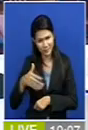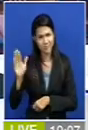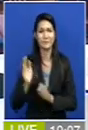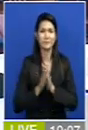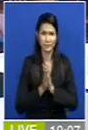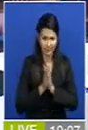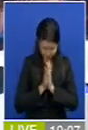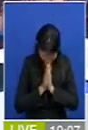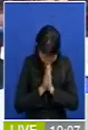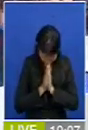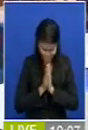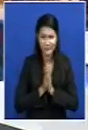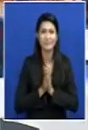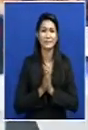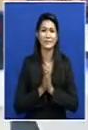ดีค่ะ